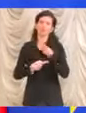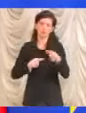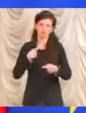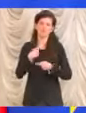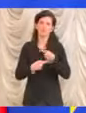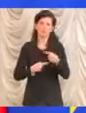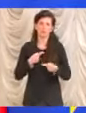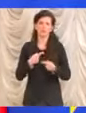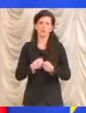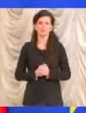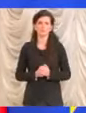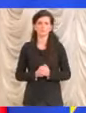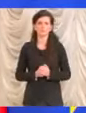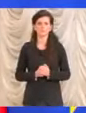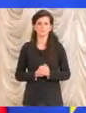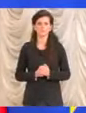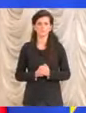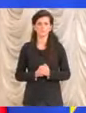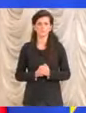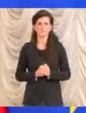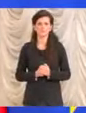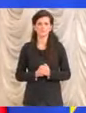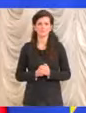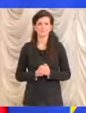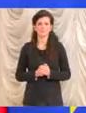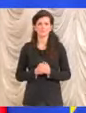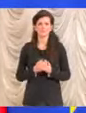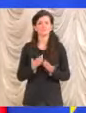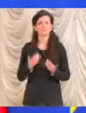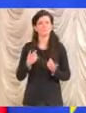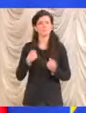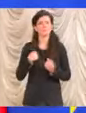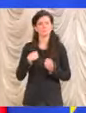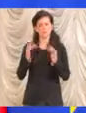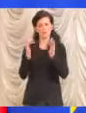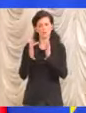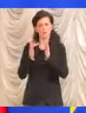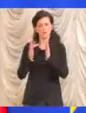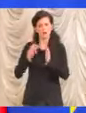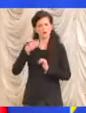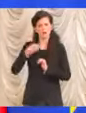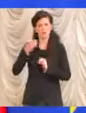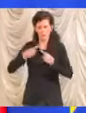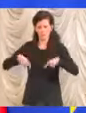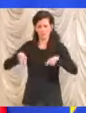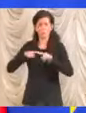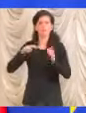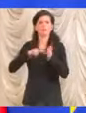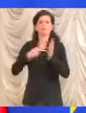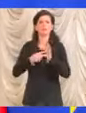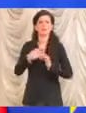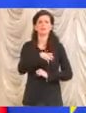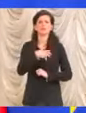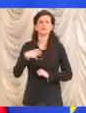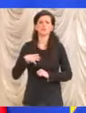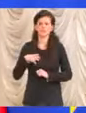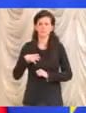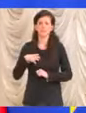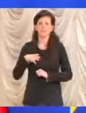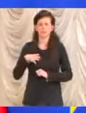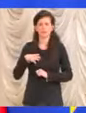questo siamo in stretto contatto sempre con il comitato tecnico scientifico i quali ci